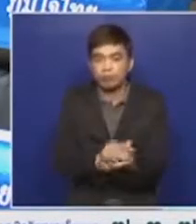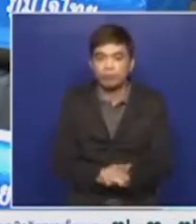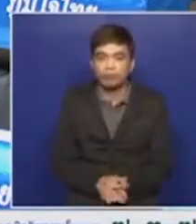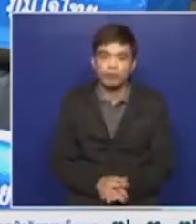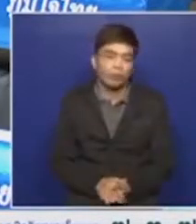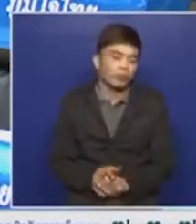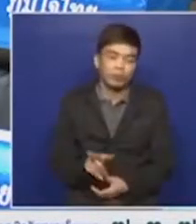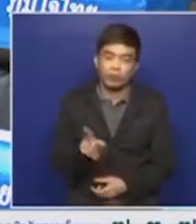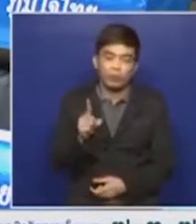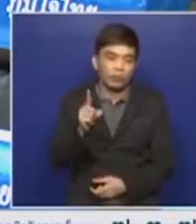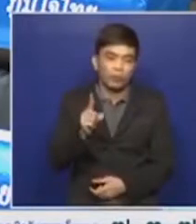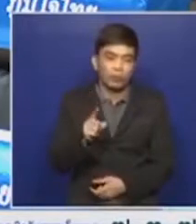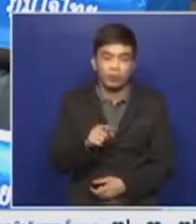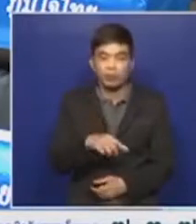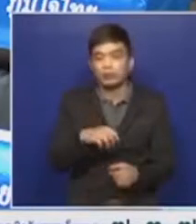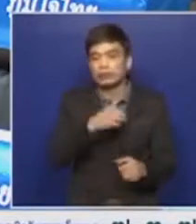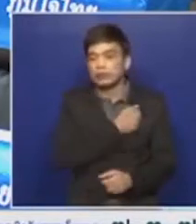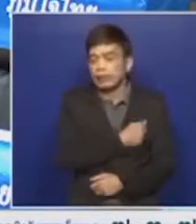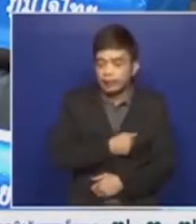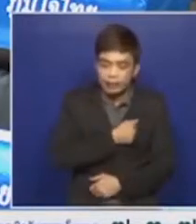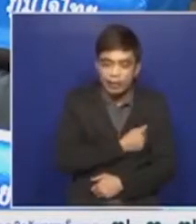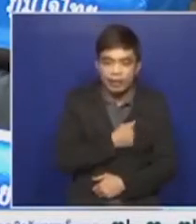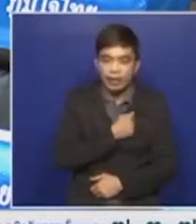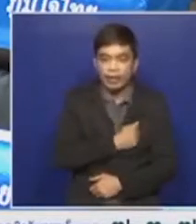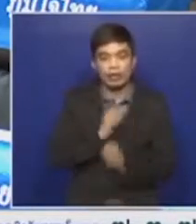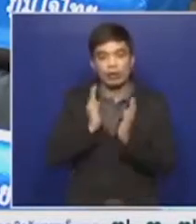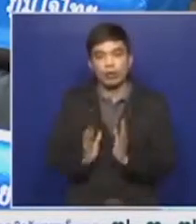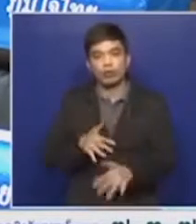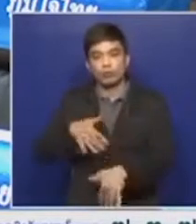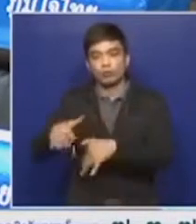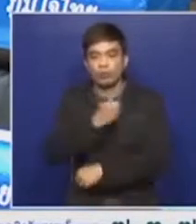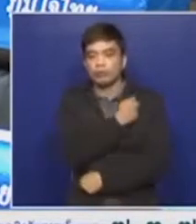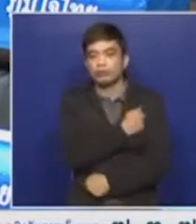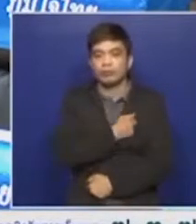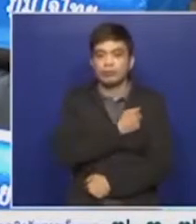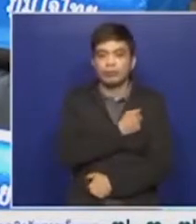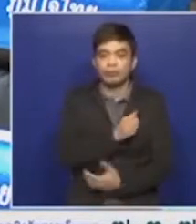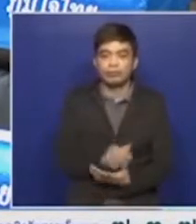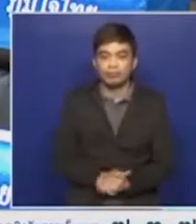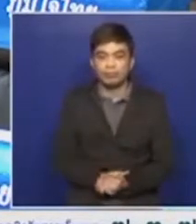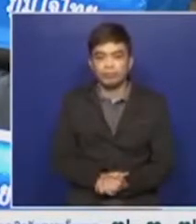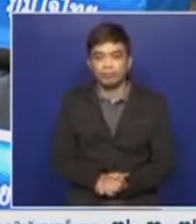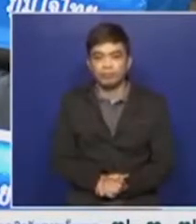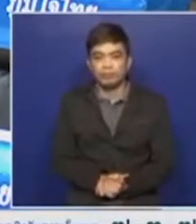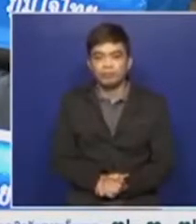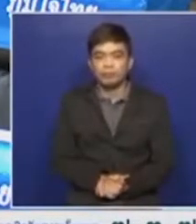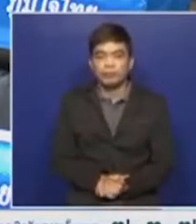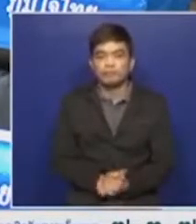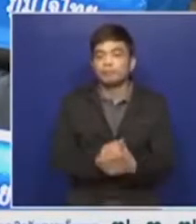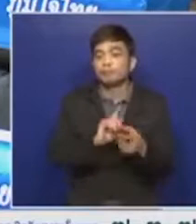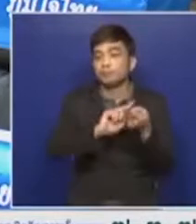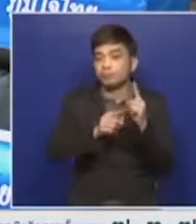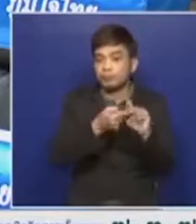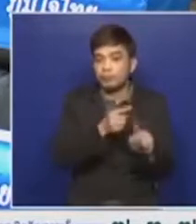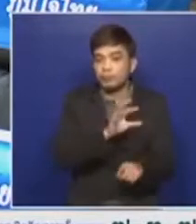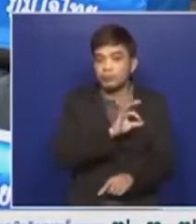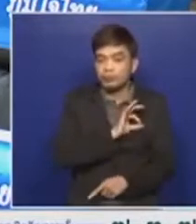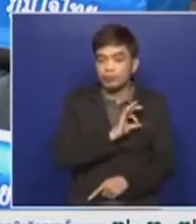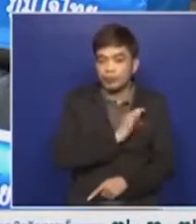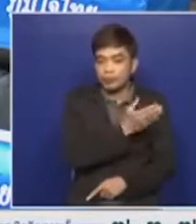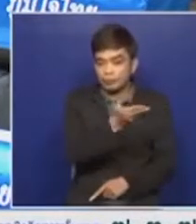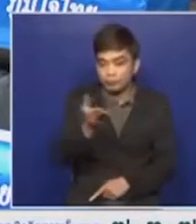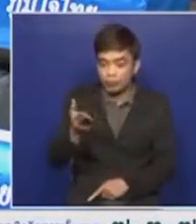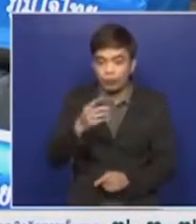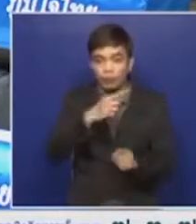คราบน้ำตาและความเจ็บปวดของประชาชนถ้าประธานครับมีเพื่อนสมาชิกรัฐสภาหลาย